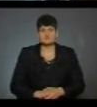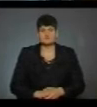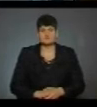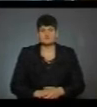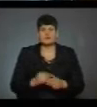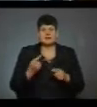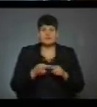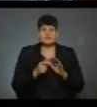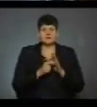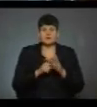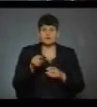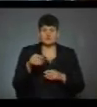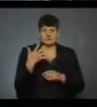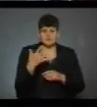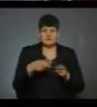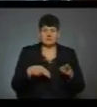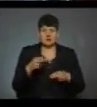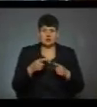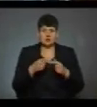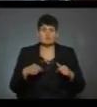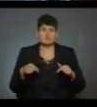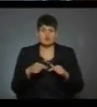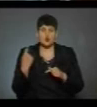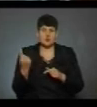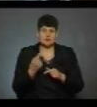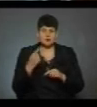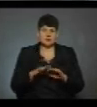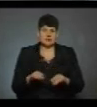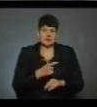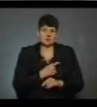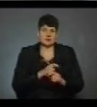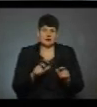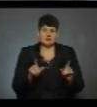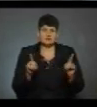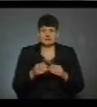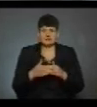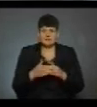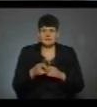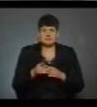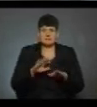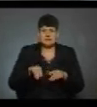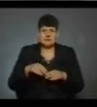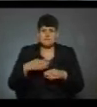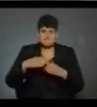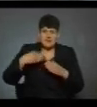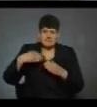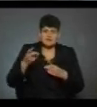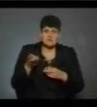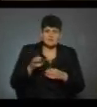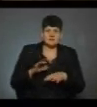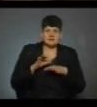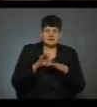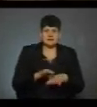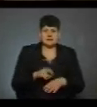Це палата номер 5 в хірургічному відділенні обласної дитячої лікарні. Щойно після перев'язки сюди привезли Миколу